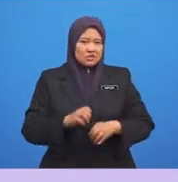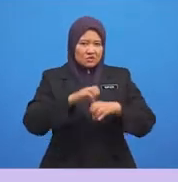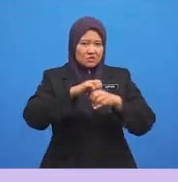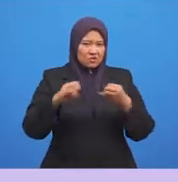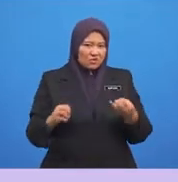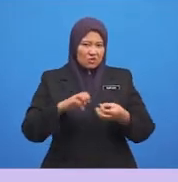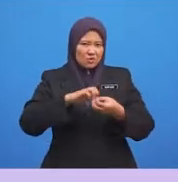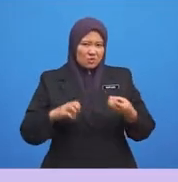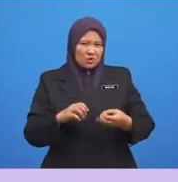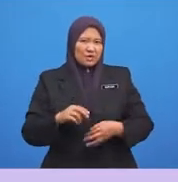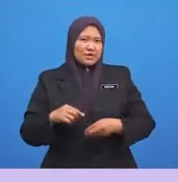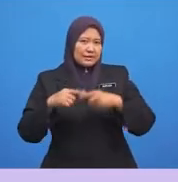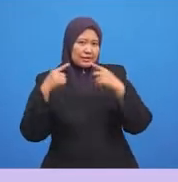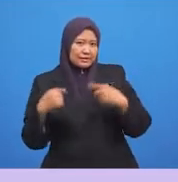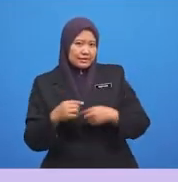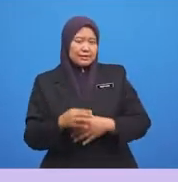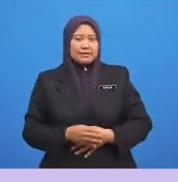D, mencuit hati.